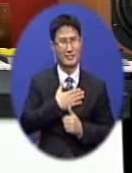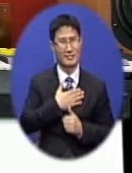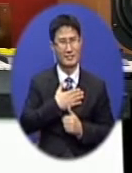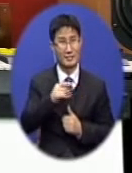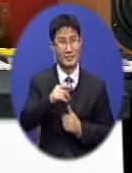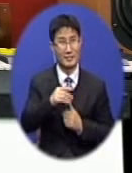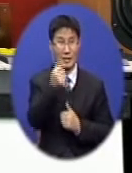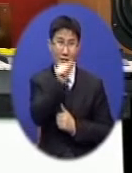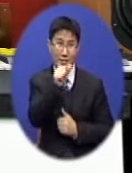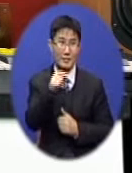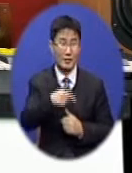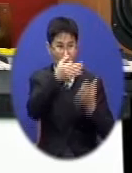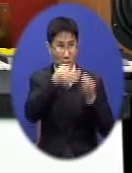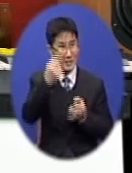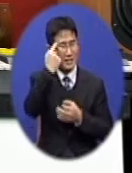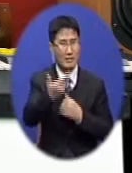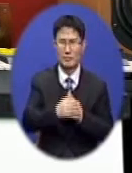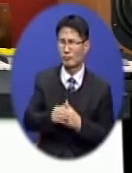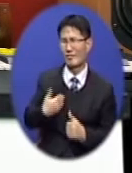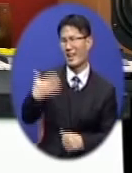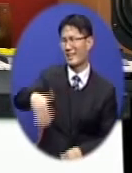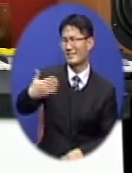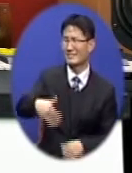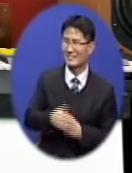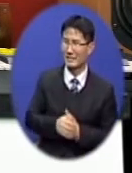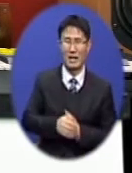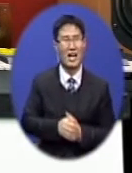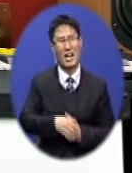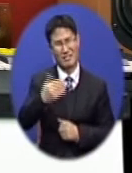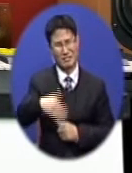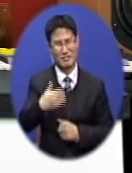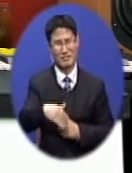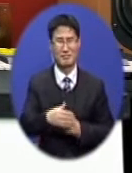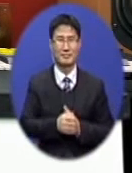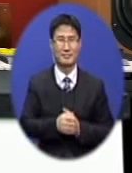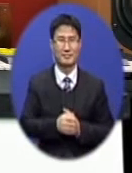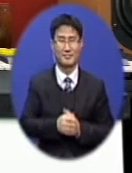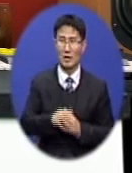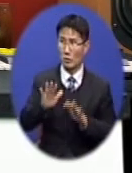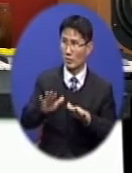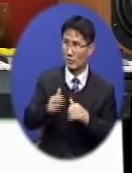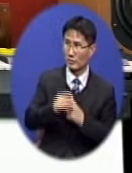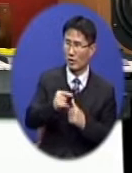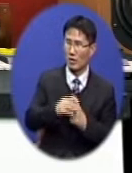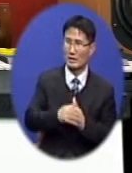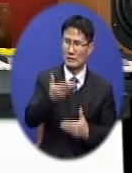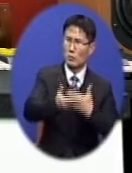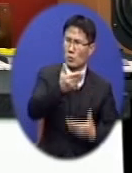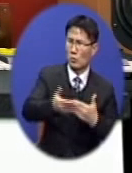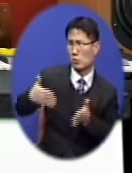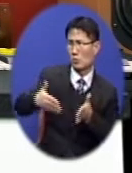거 혹시 보셨나요? 아니요. 그 아직은 못 봤는데. 아직 못 봤. 오늘 문이 아직 들어가네. 오늘 지금 내가 고속도로 해